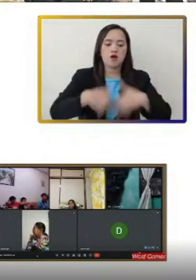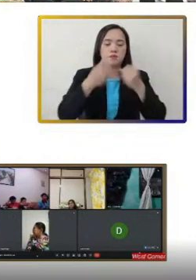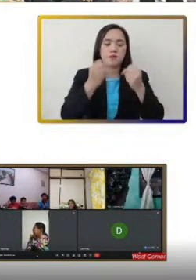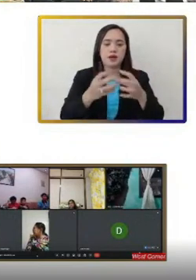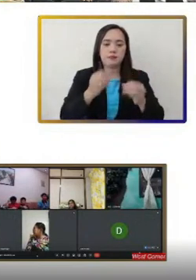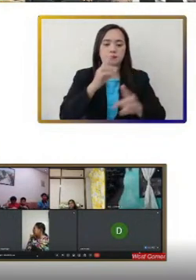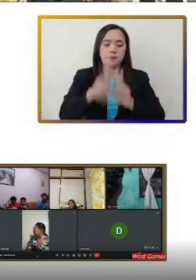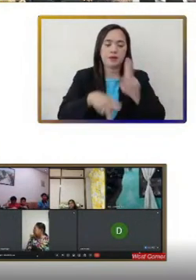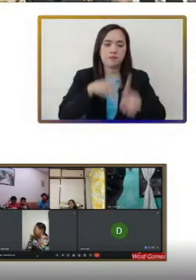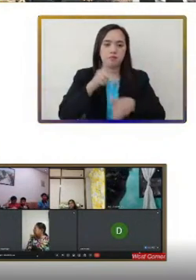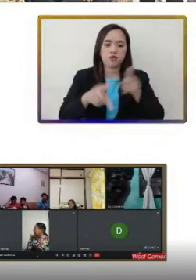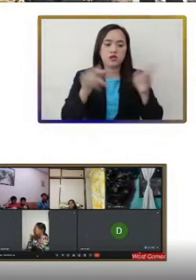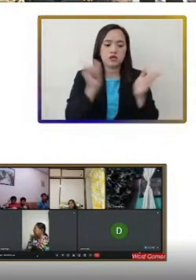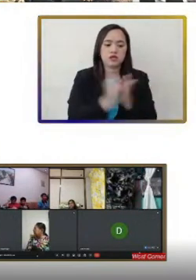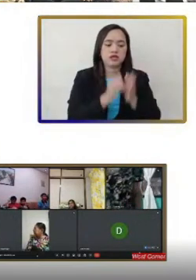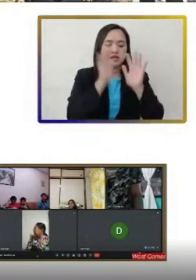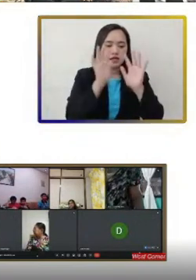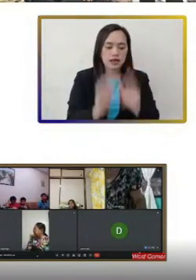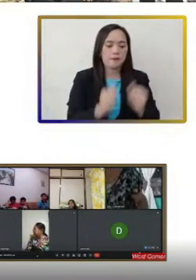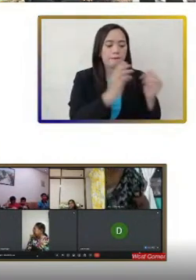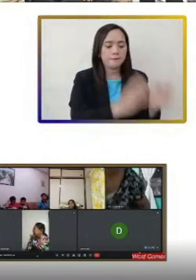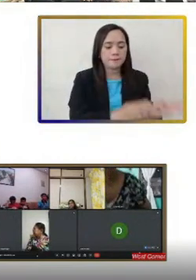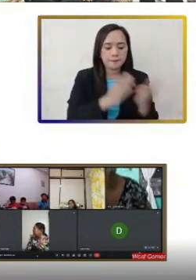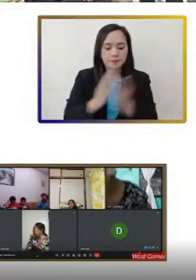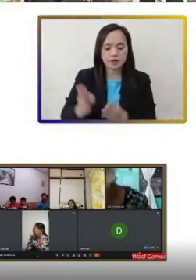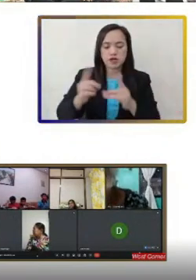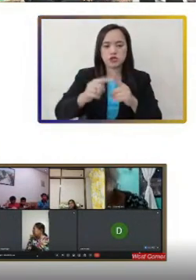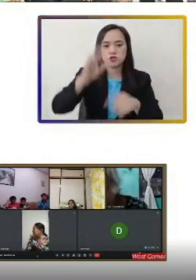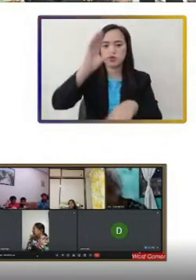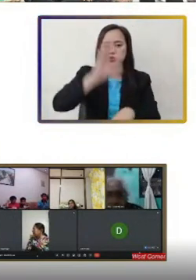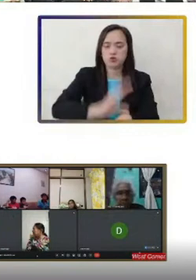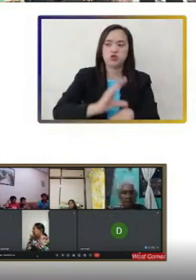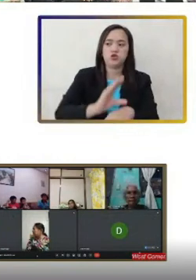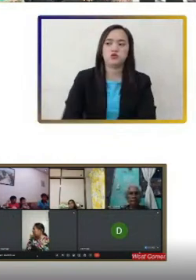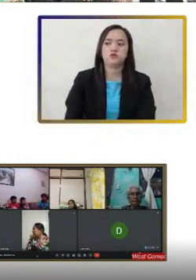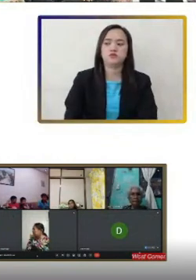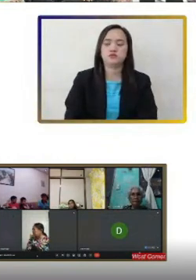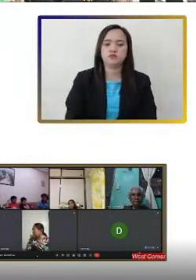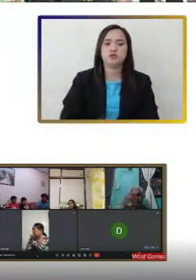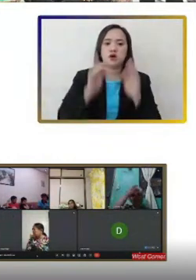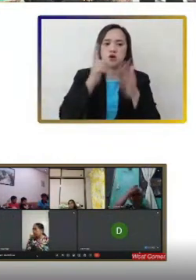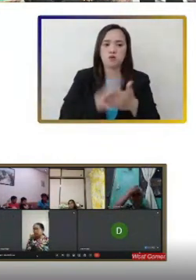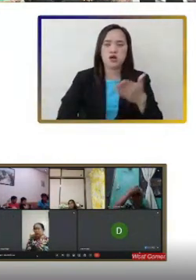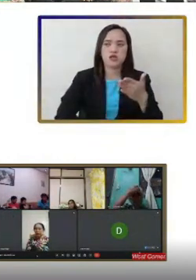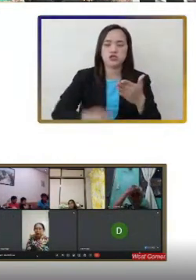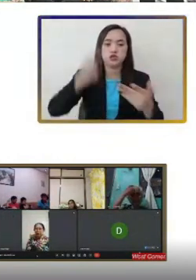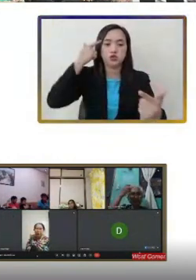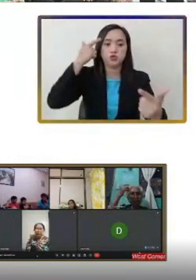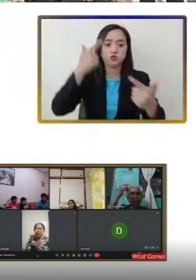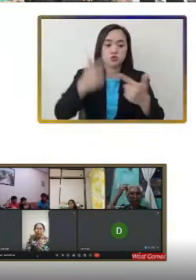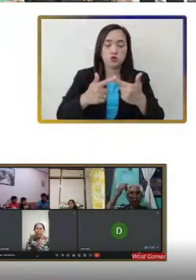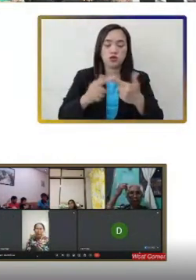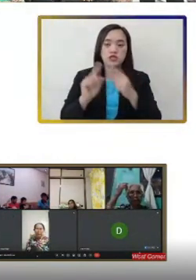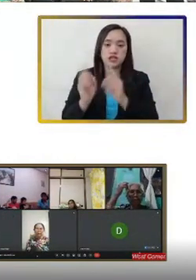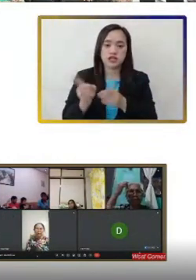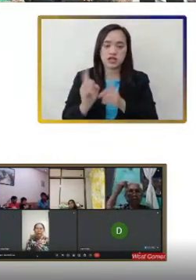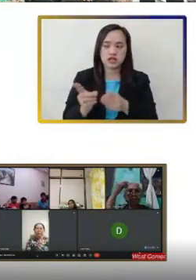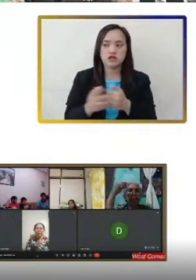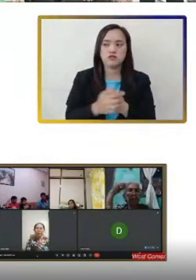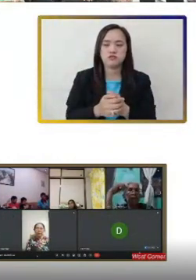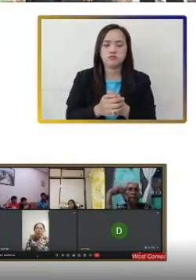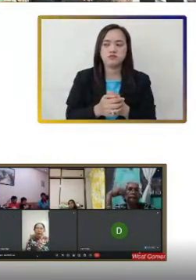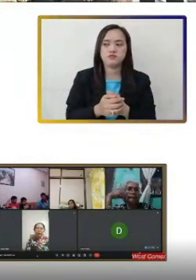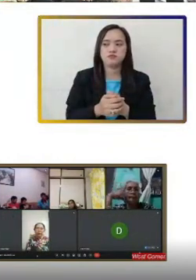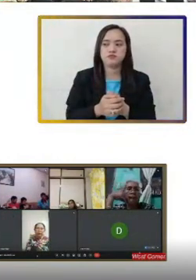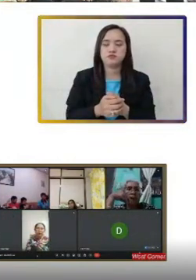na maipo nila sa loob ng isang taon? Ilan ang goal nila in attendance? Regular attendance. So, paano